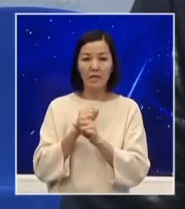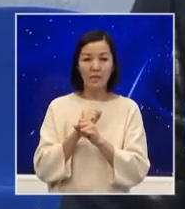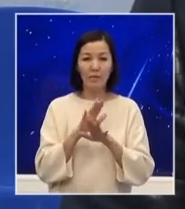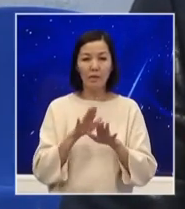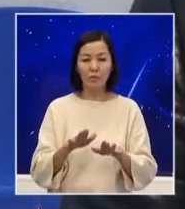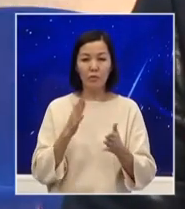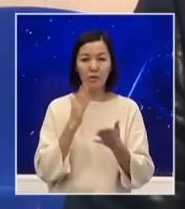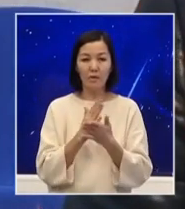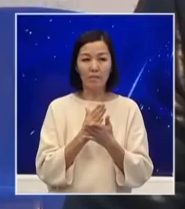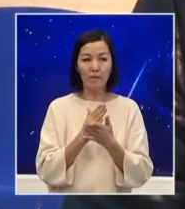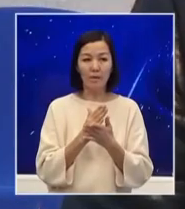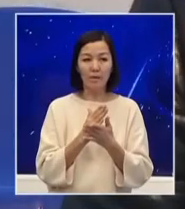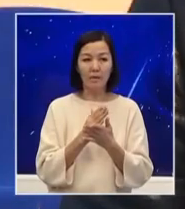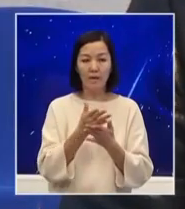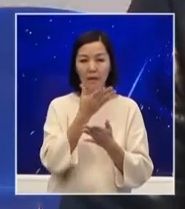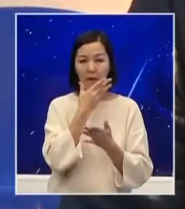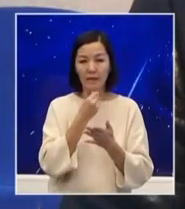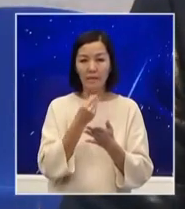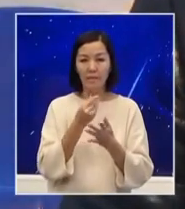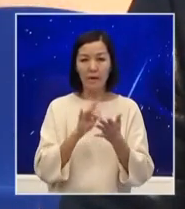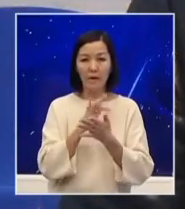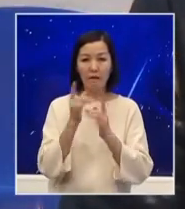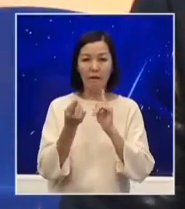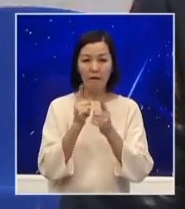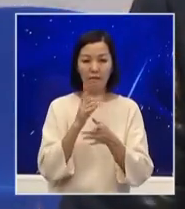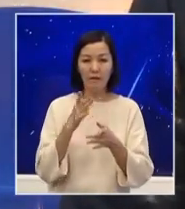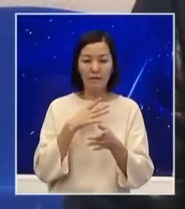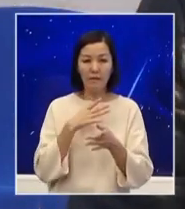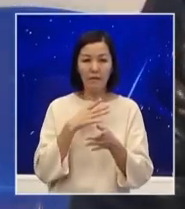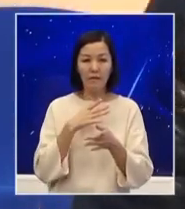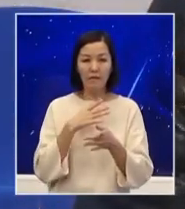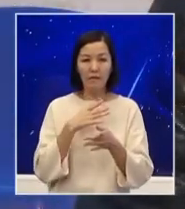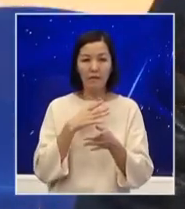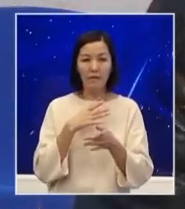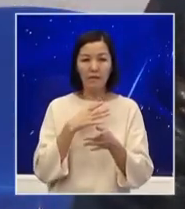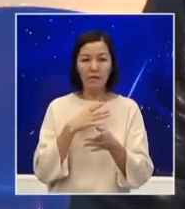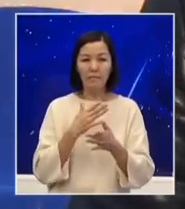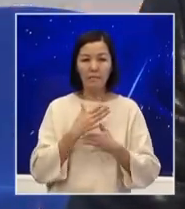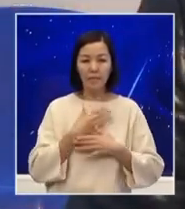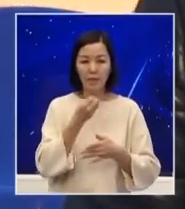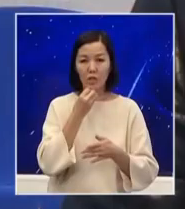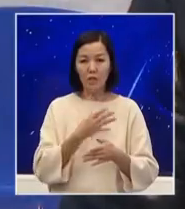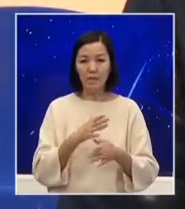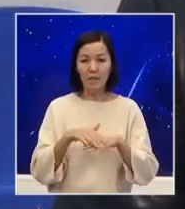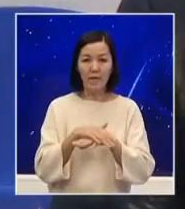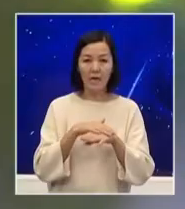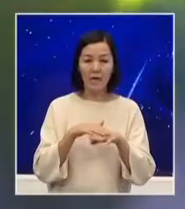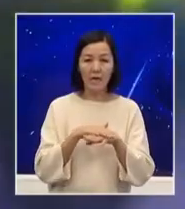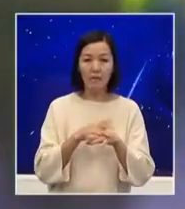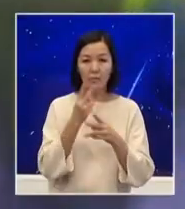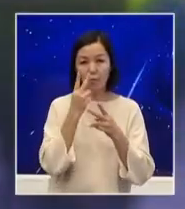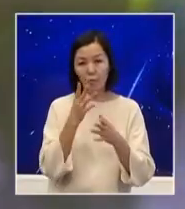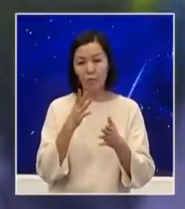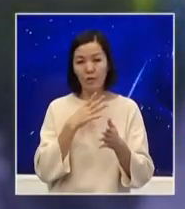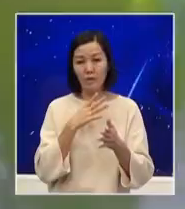орындары Текеліде, көк төбе сияқты көп деген орындар ашылып отыр. Үстіне ол бір жағынан бізге жақсы, халыққа бүгін өз куә болып